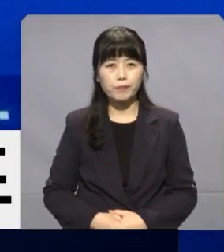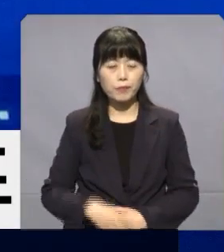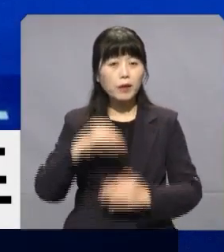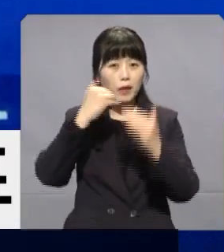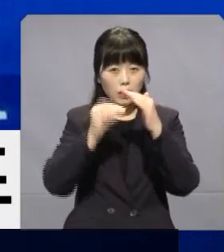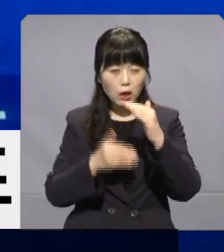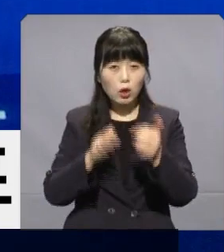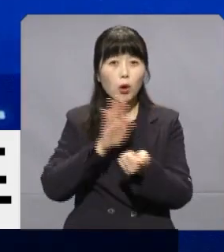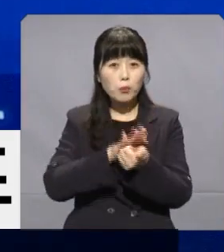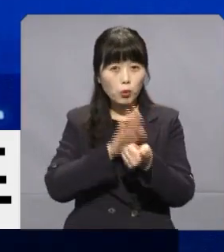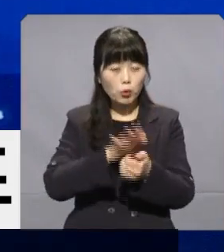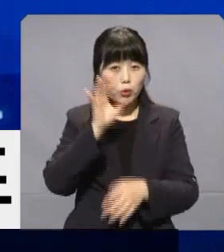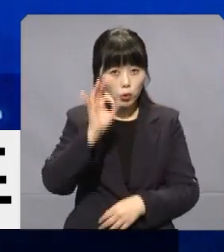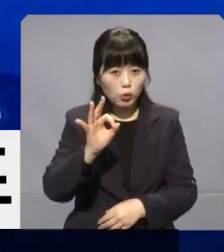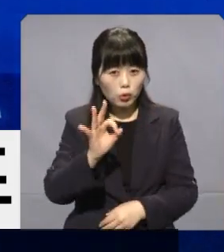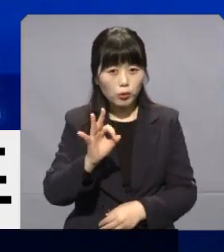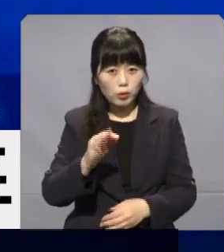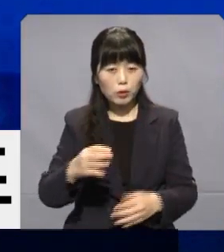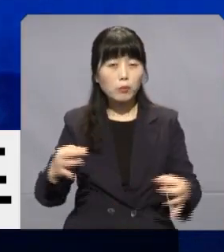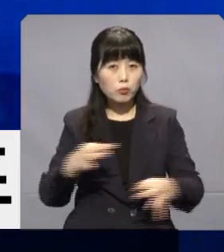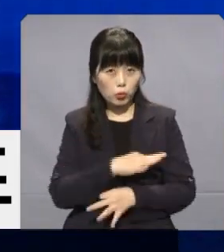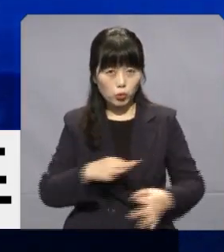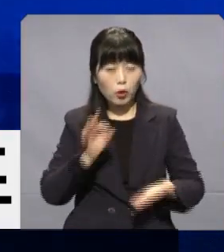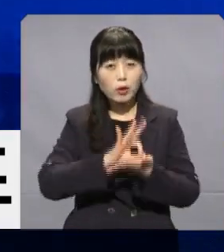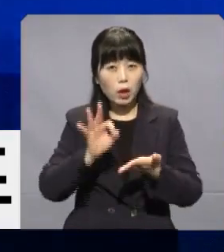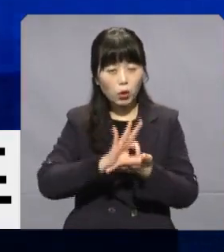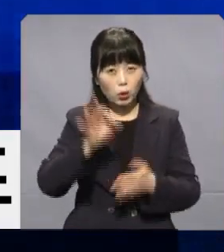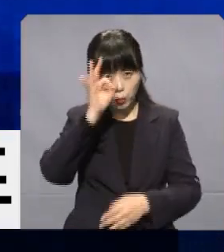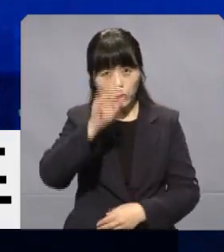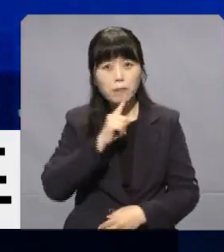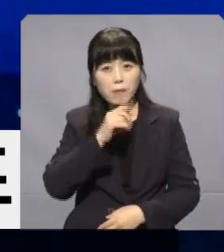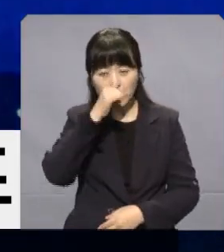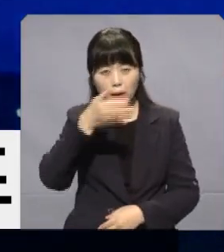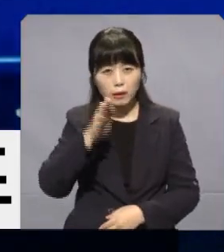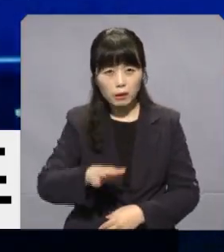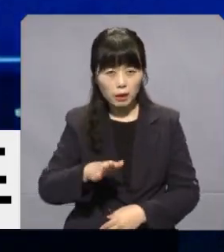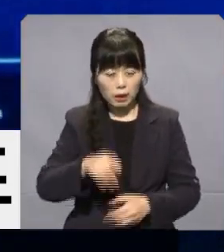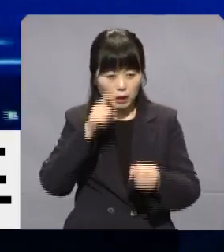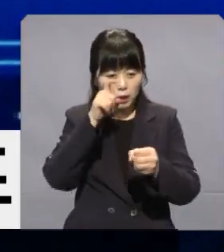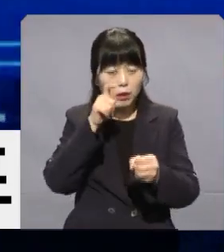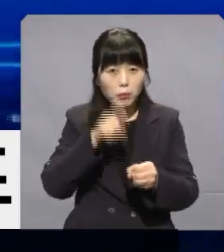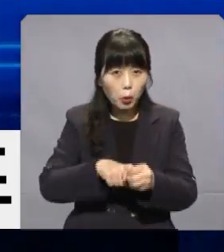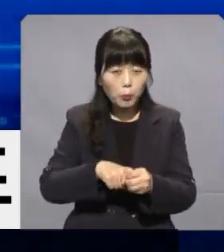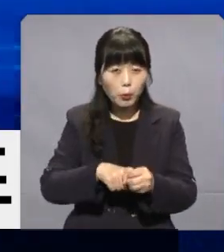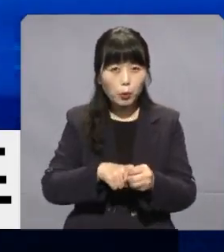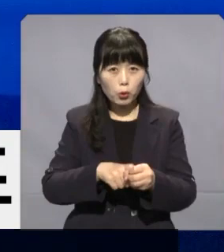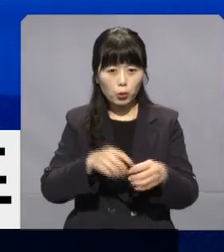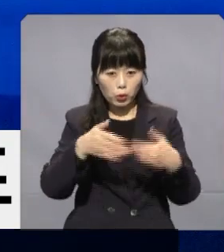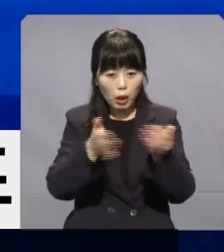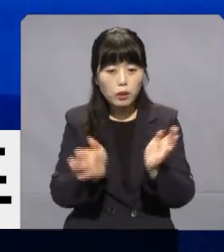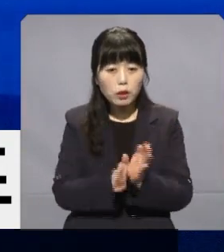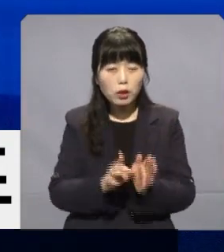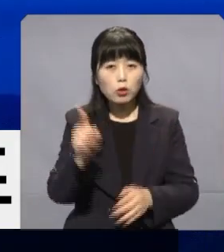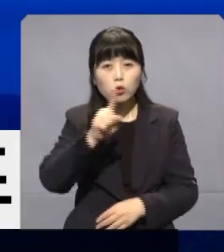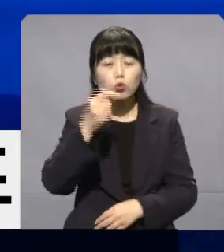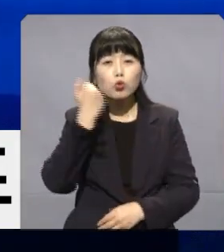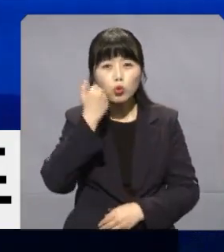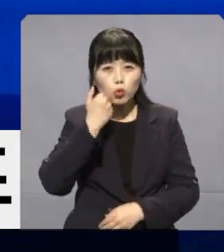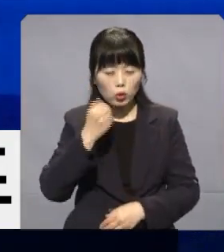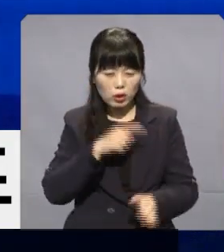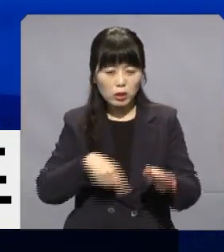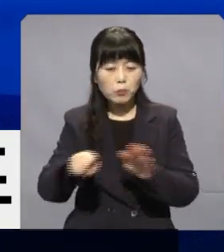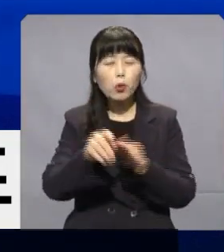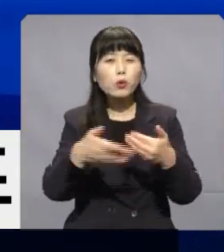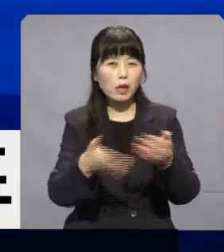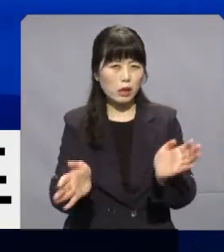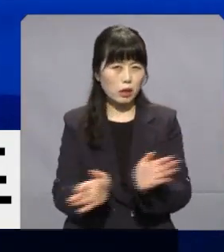내용이 이제 보조금 부정 사용을 보겠다고 했는데 정부가 제품 단체들이 진보단체 쪽에